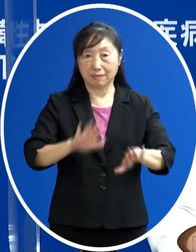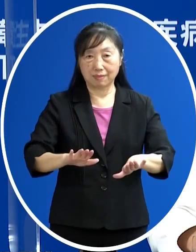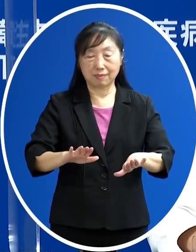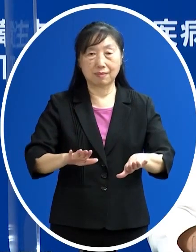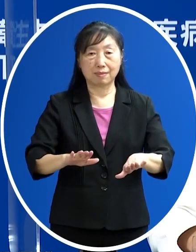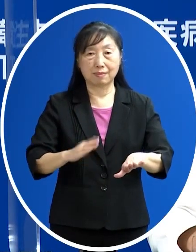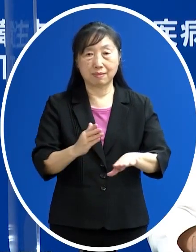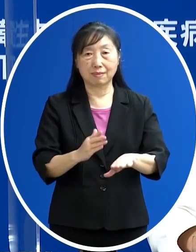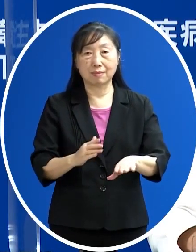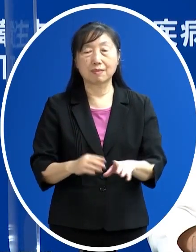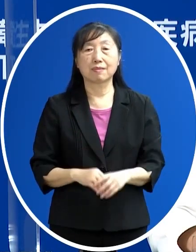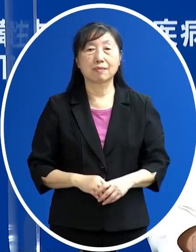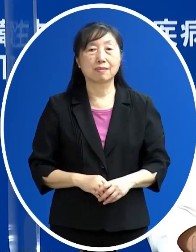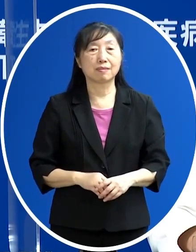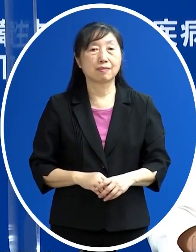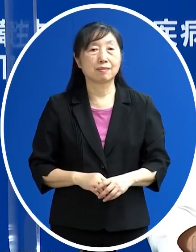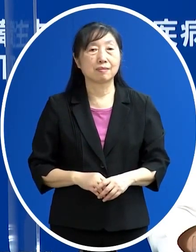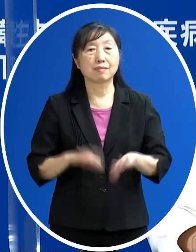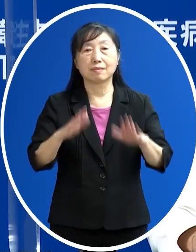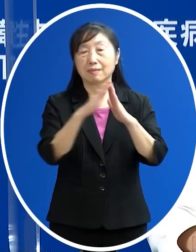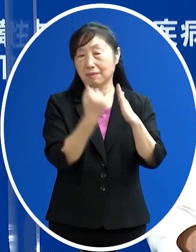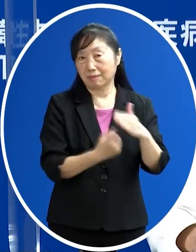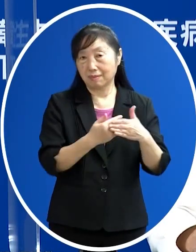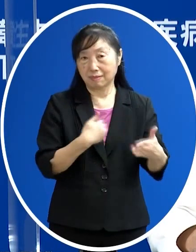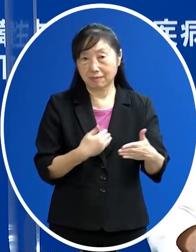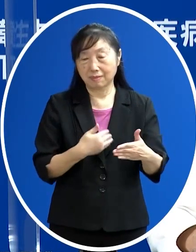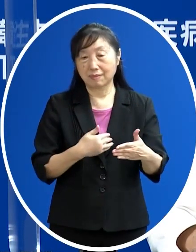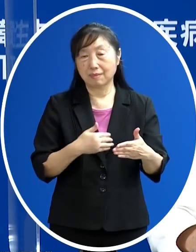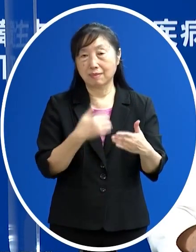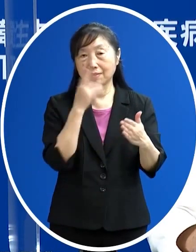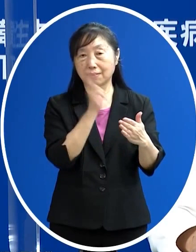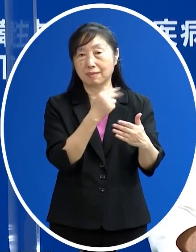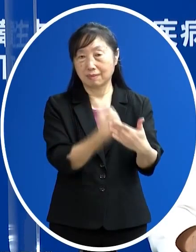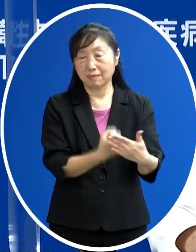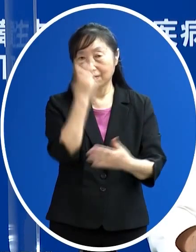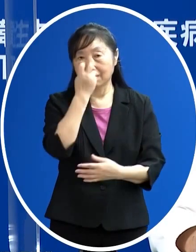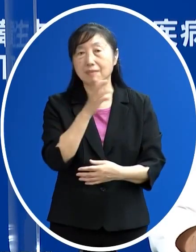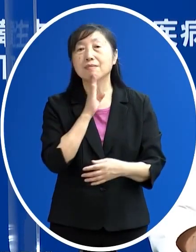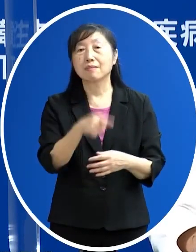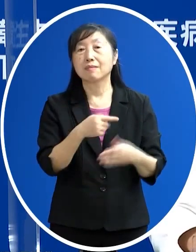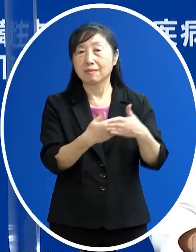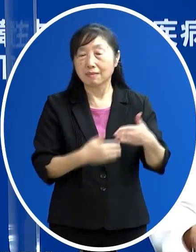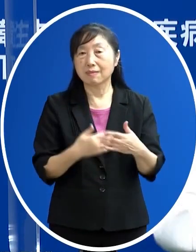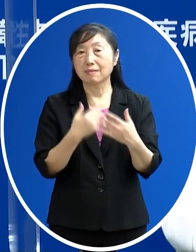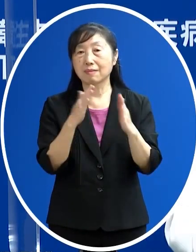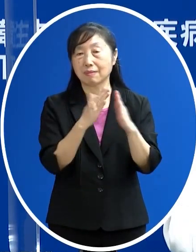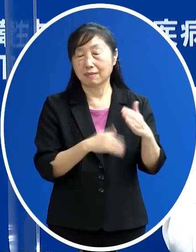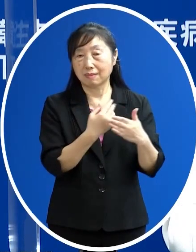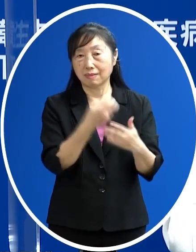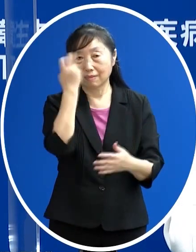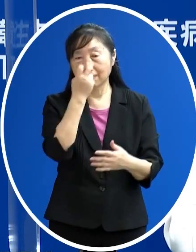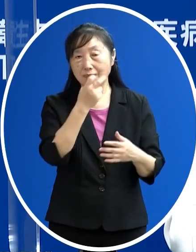是将这个居家隔离跟居家检疫在隔离或检疫期满